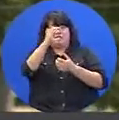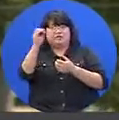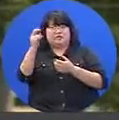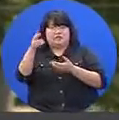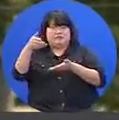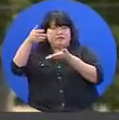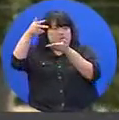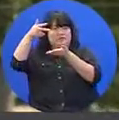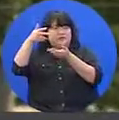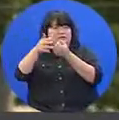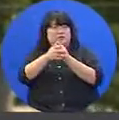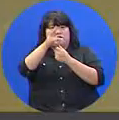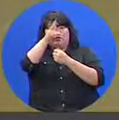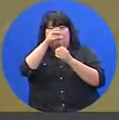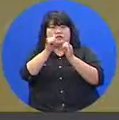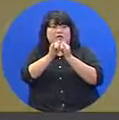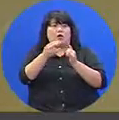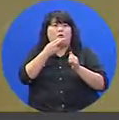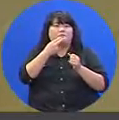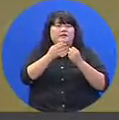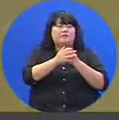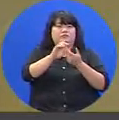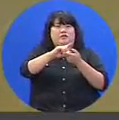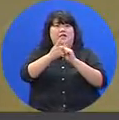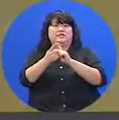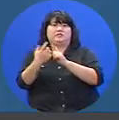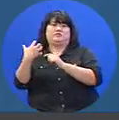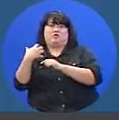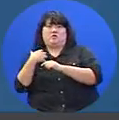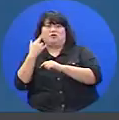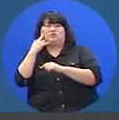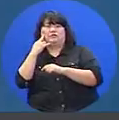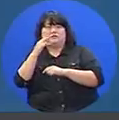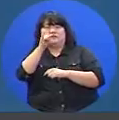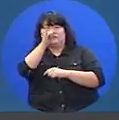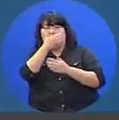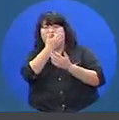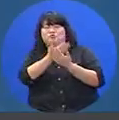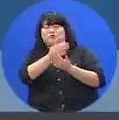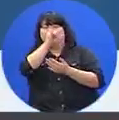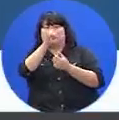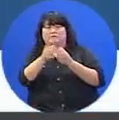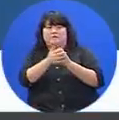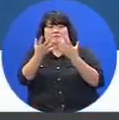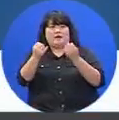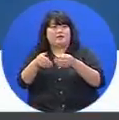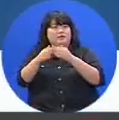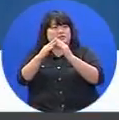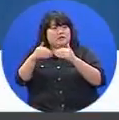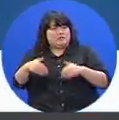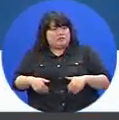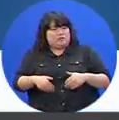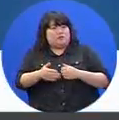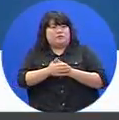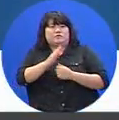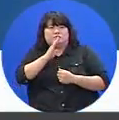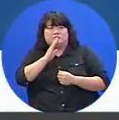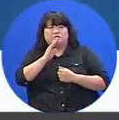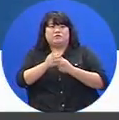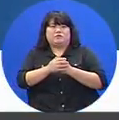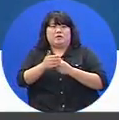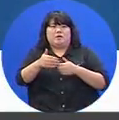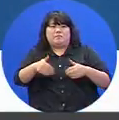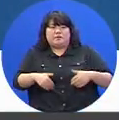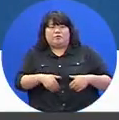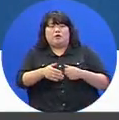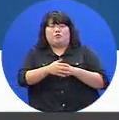CCTV는 경찰관들의 공백을 채워주는 중요한 역할을 합니다. 많이 좀 설치되는 게좀 필요하겠죠. 그럼요, 예, 그런